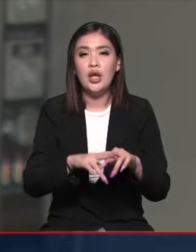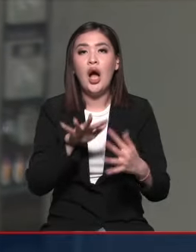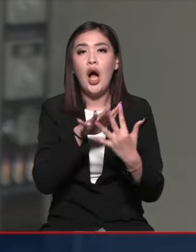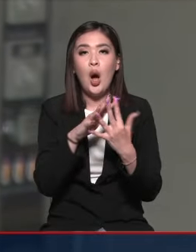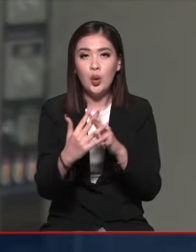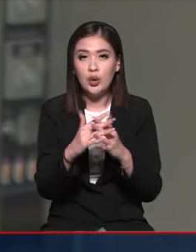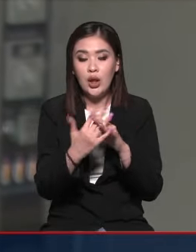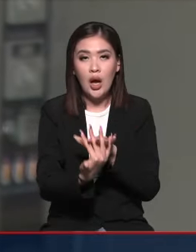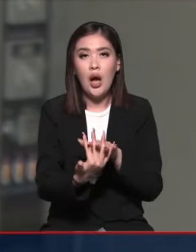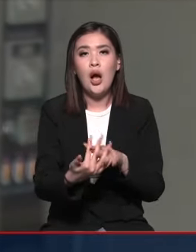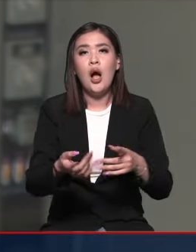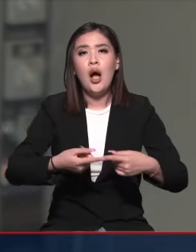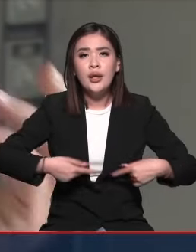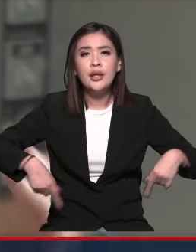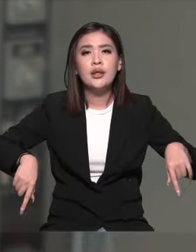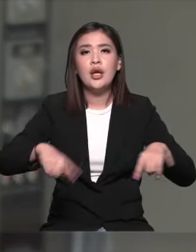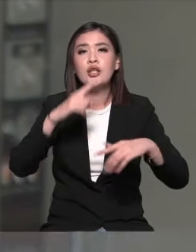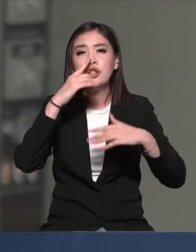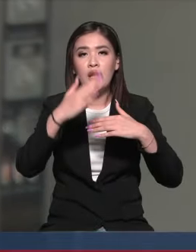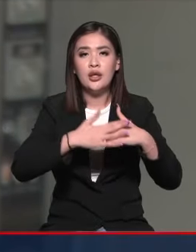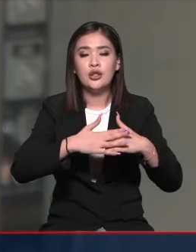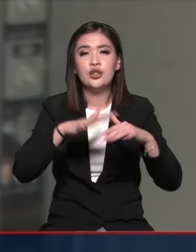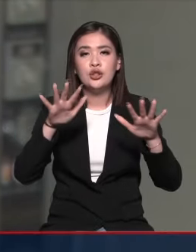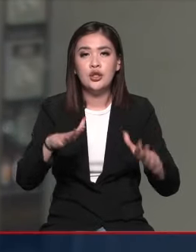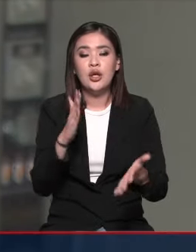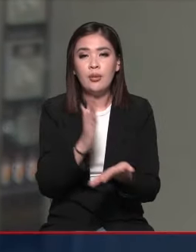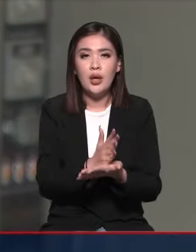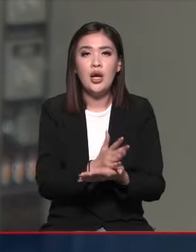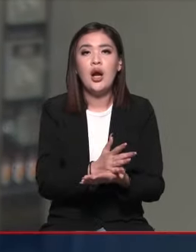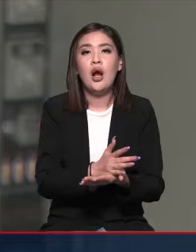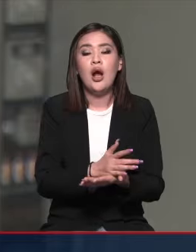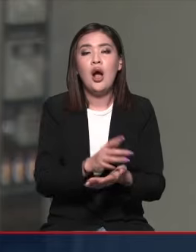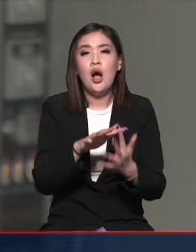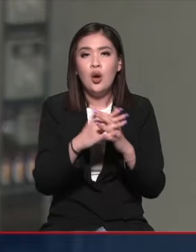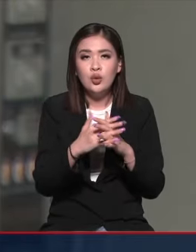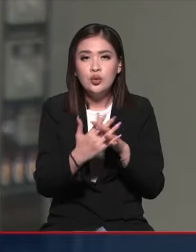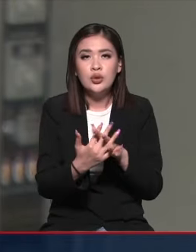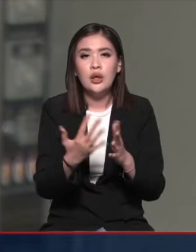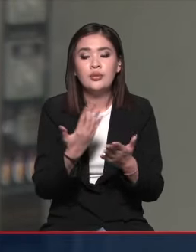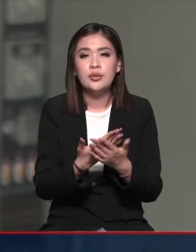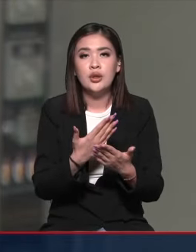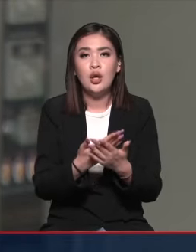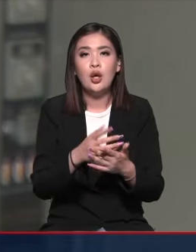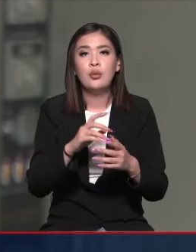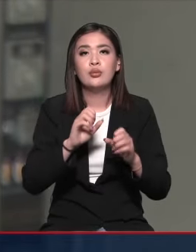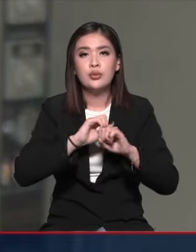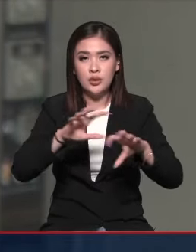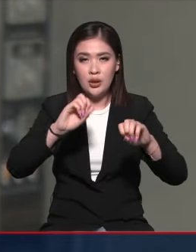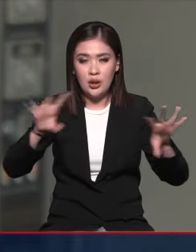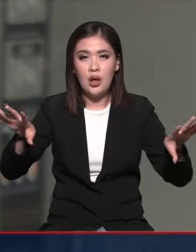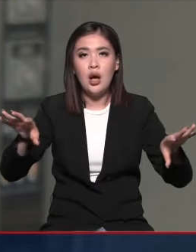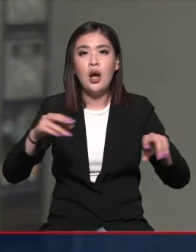и осы айналадағы осы жақын жерде бөгенге осы су қойма ашылайын деп жатыр, сол жақтарға таратамын